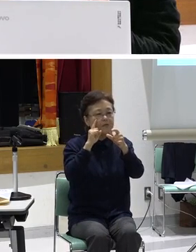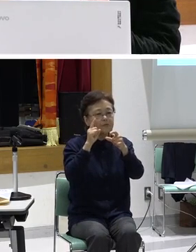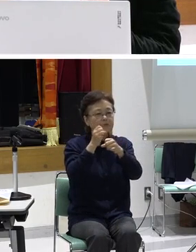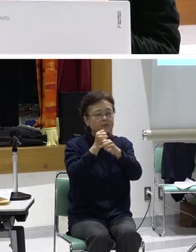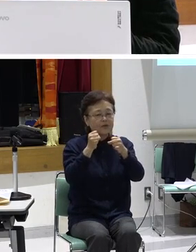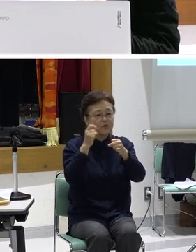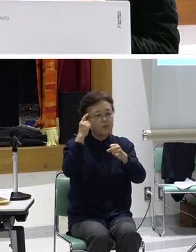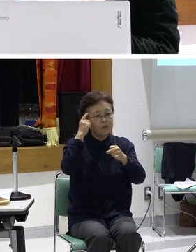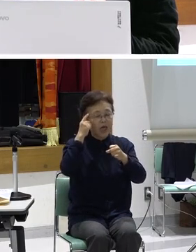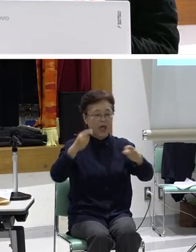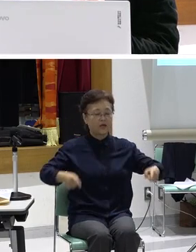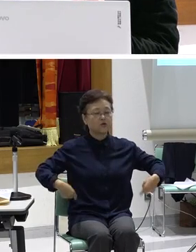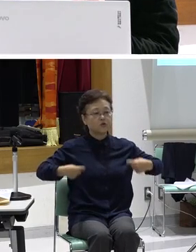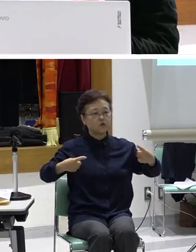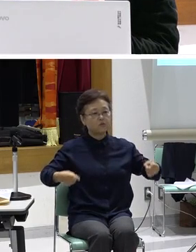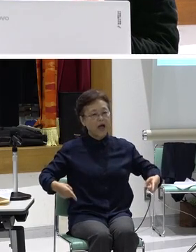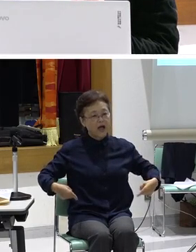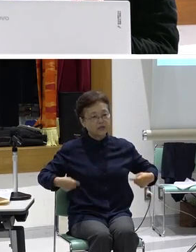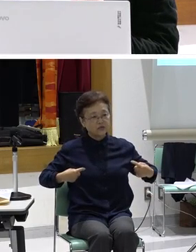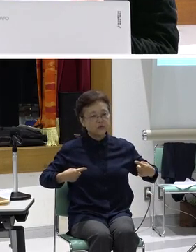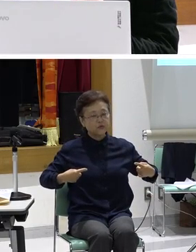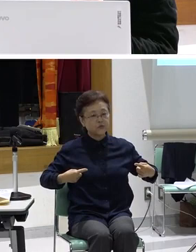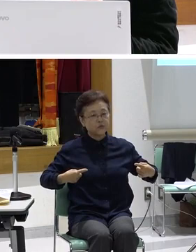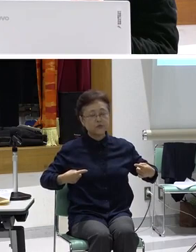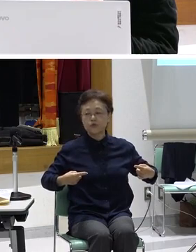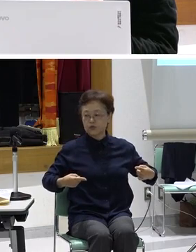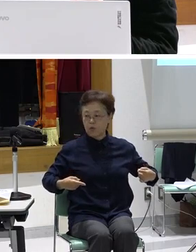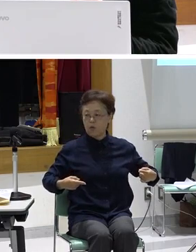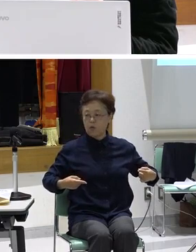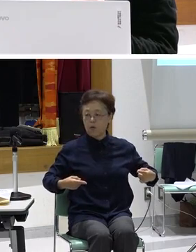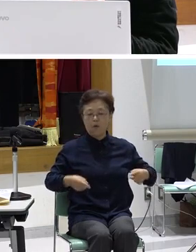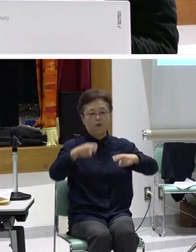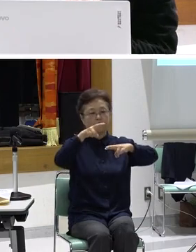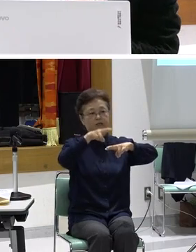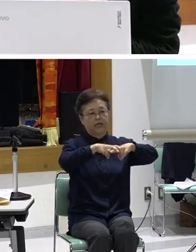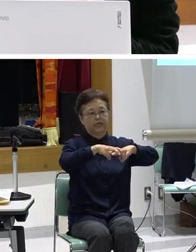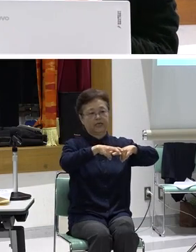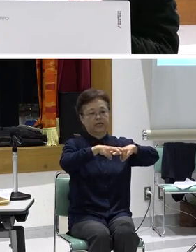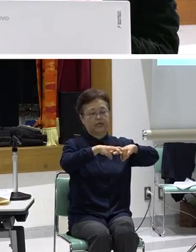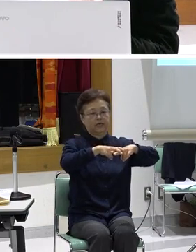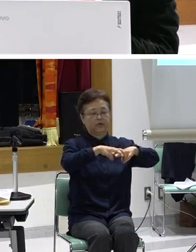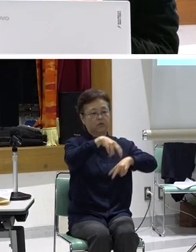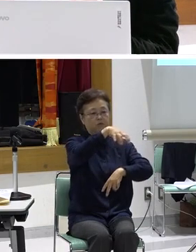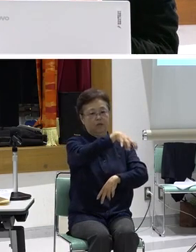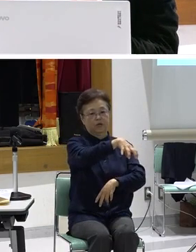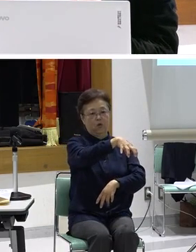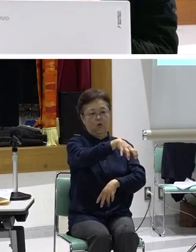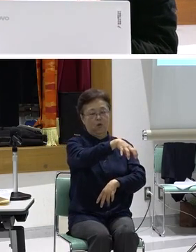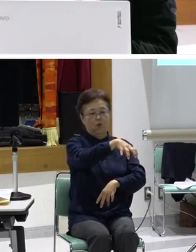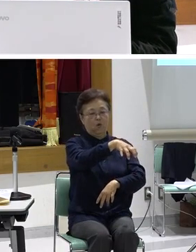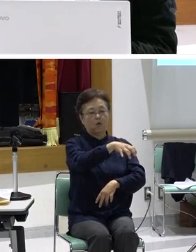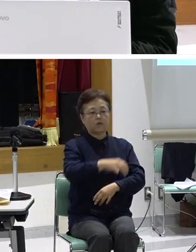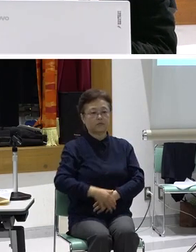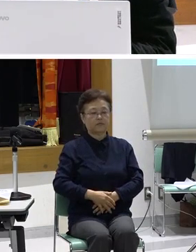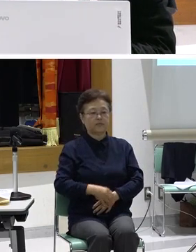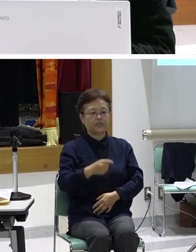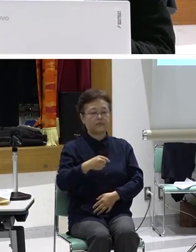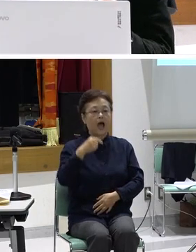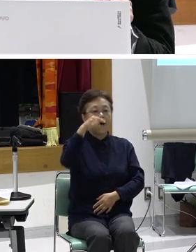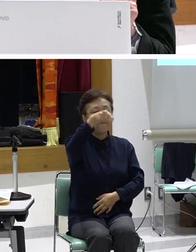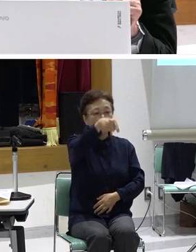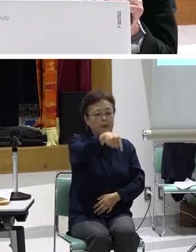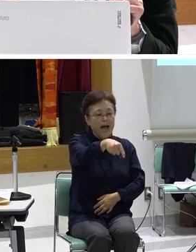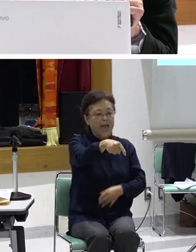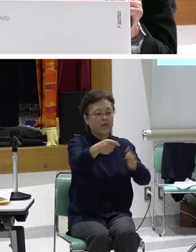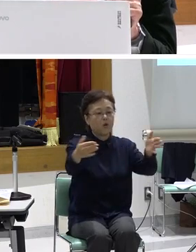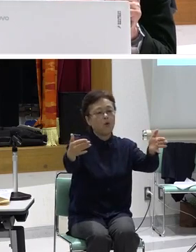が、車椅子の、ものの、座席スペースってね、一番前の一